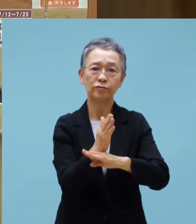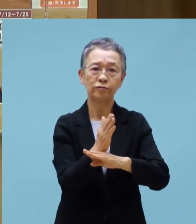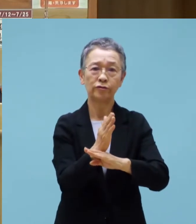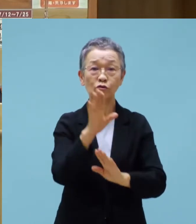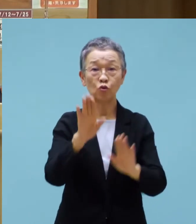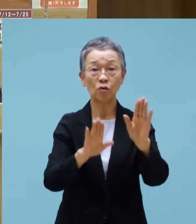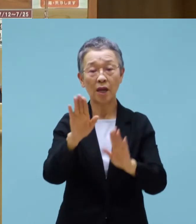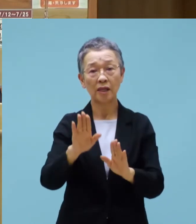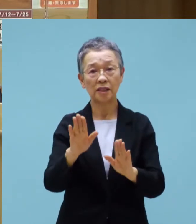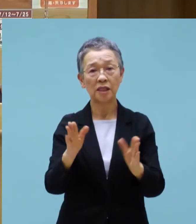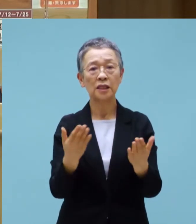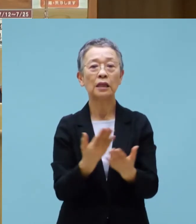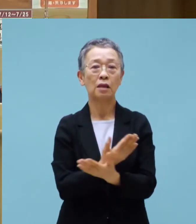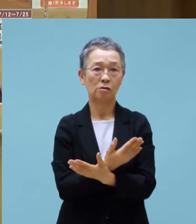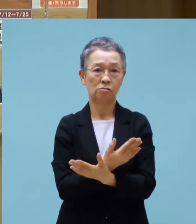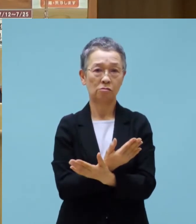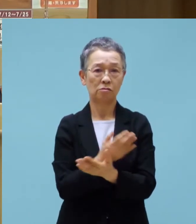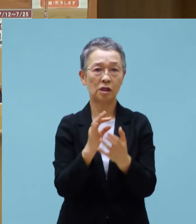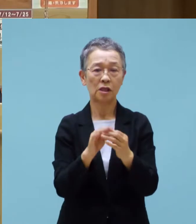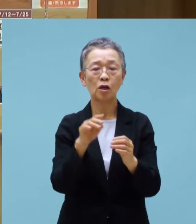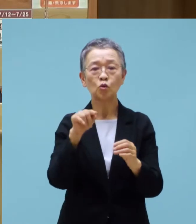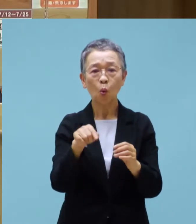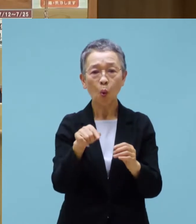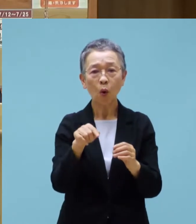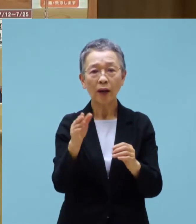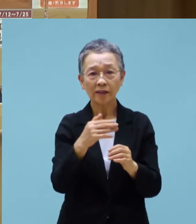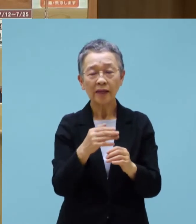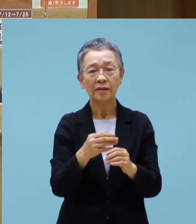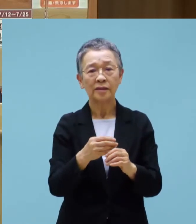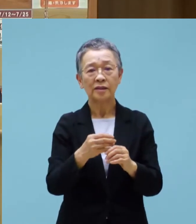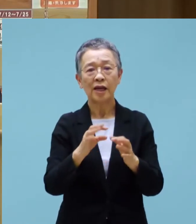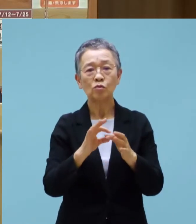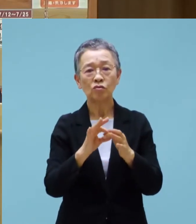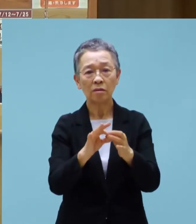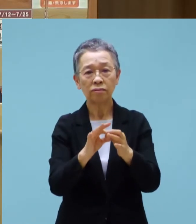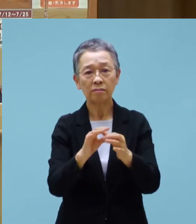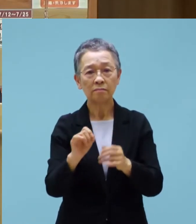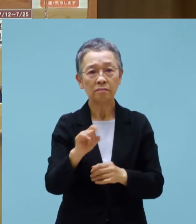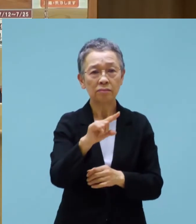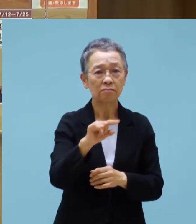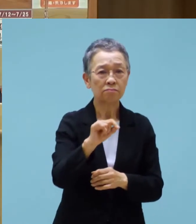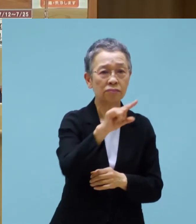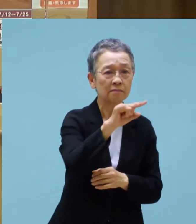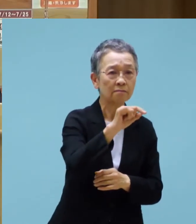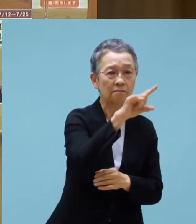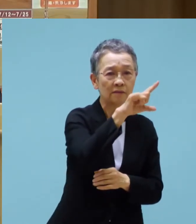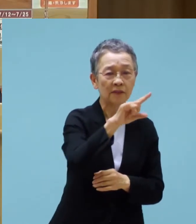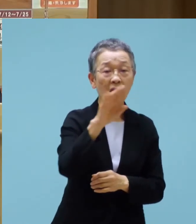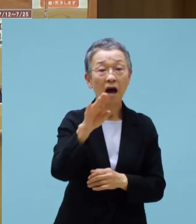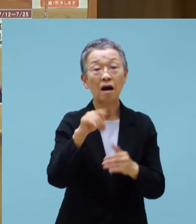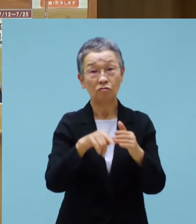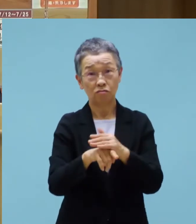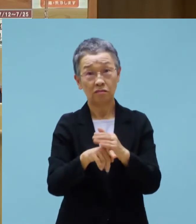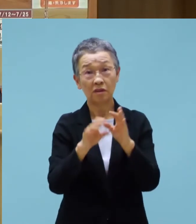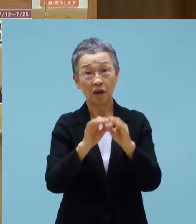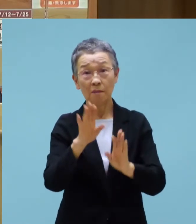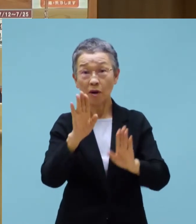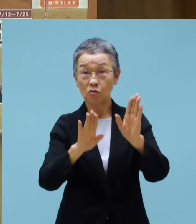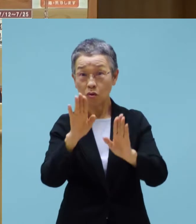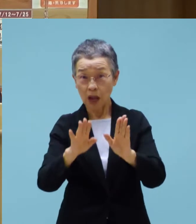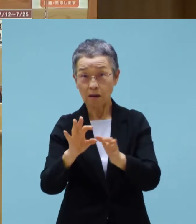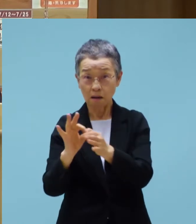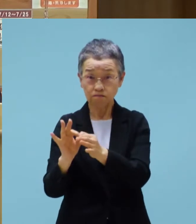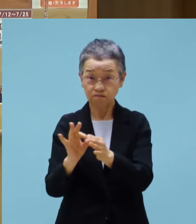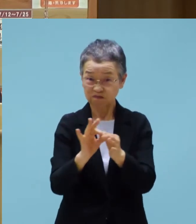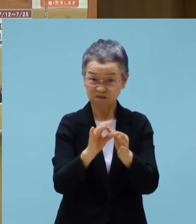。そこからさらに今連続して増加しますから、今の傾向が続けばですね、さ